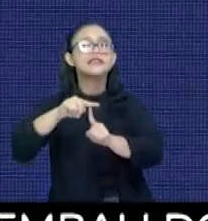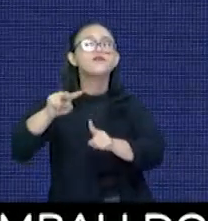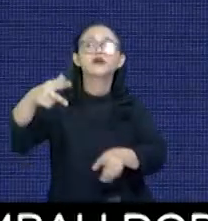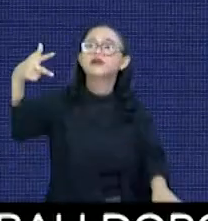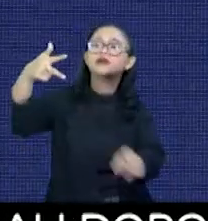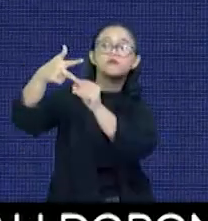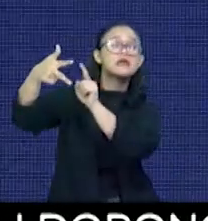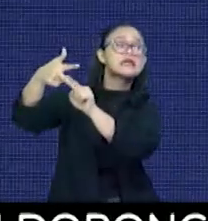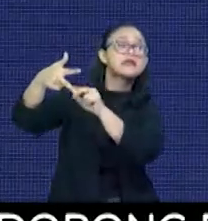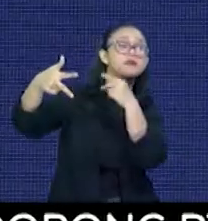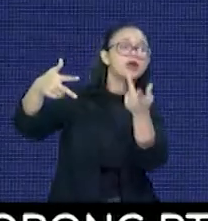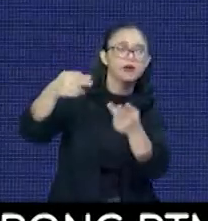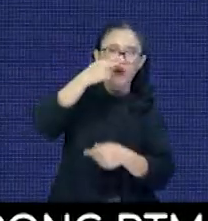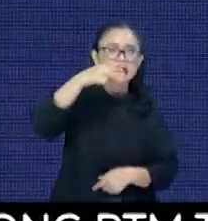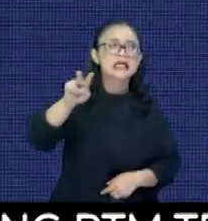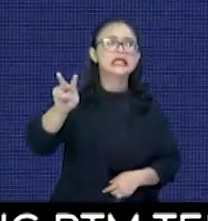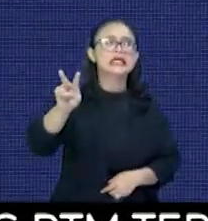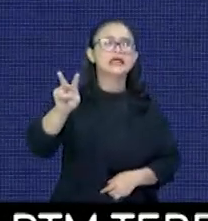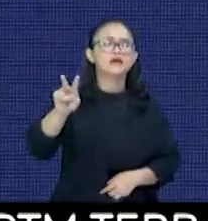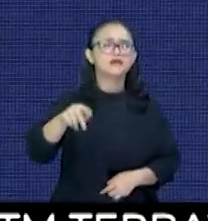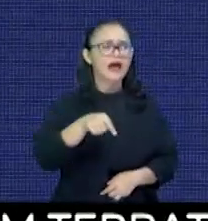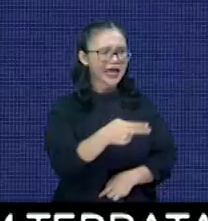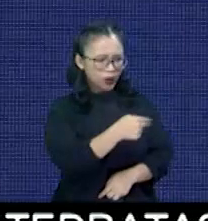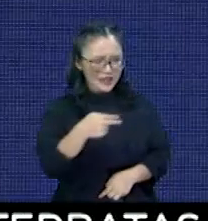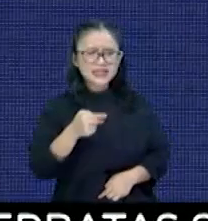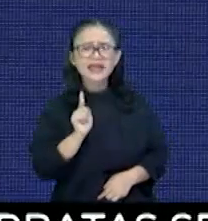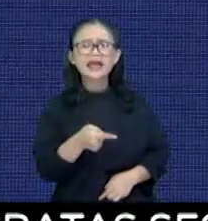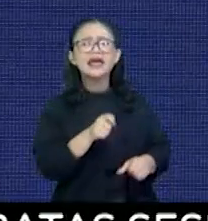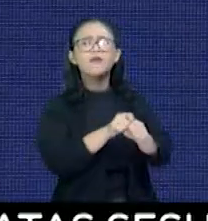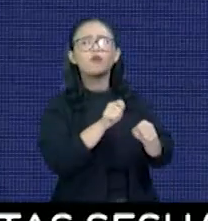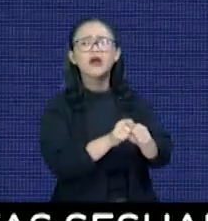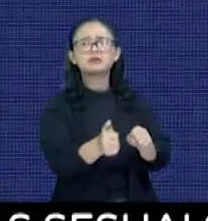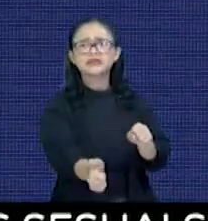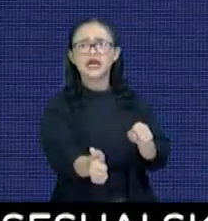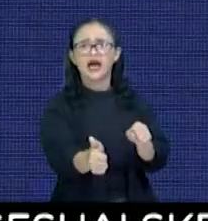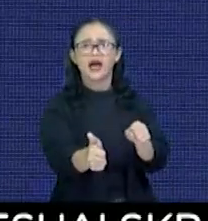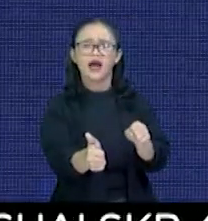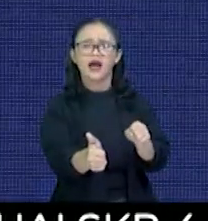Hai beli import Hai di jangan lebih ada yang bisa produksi